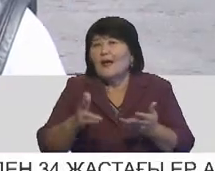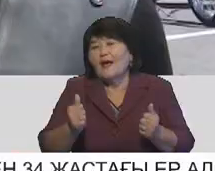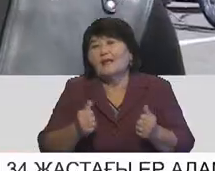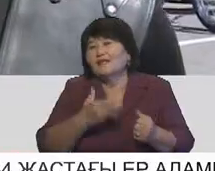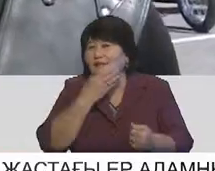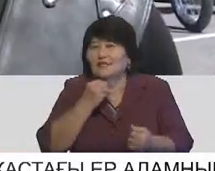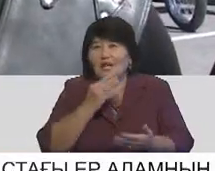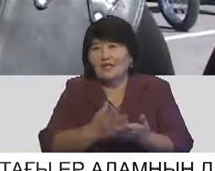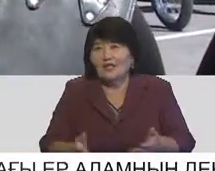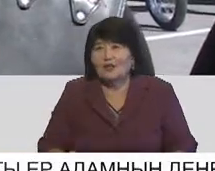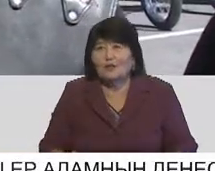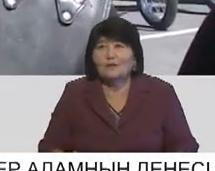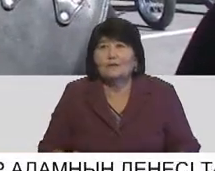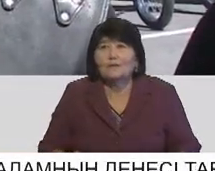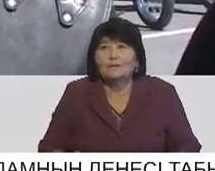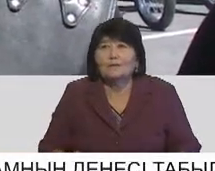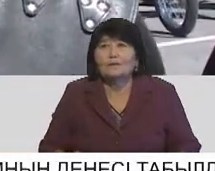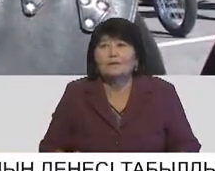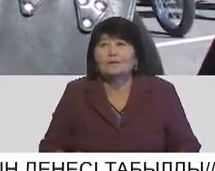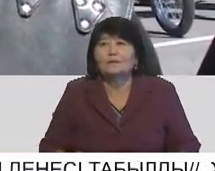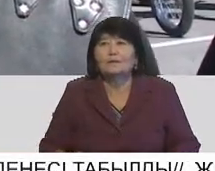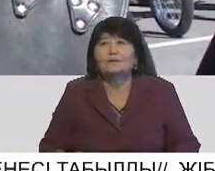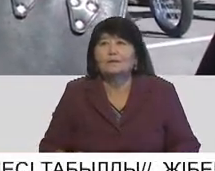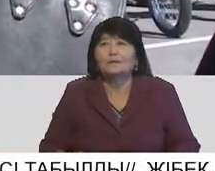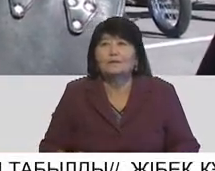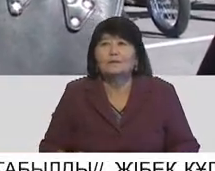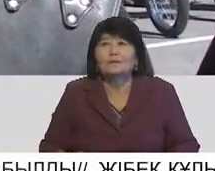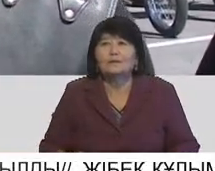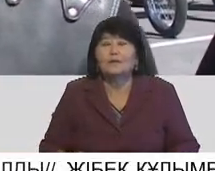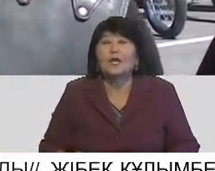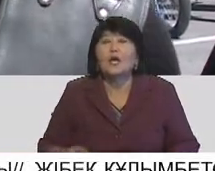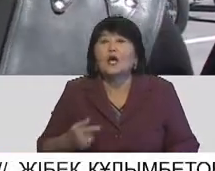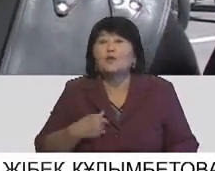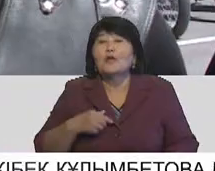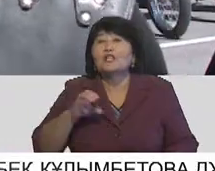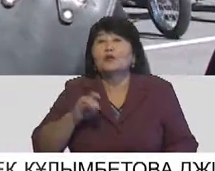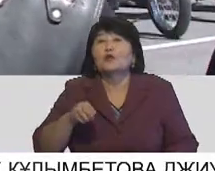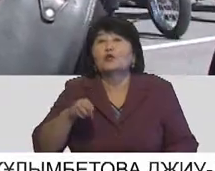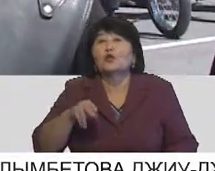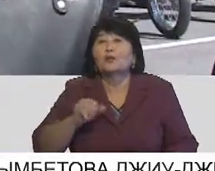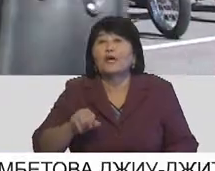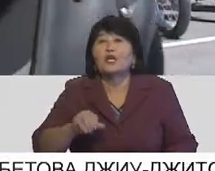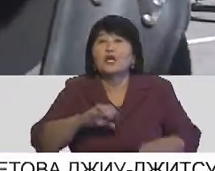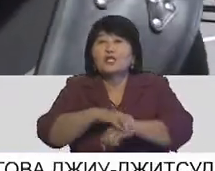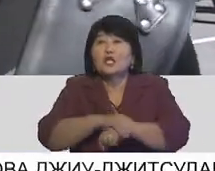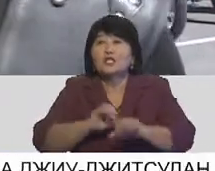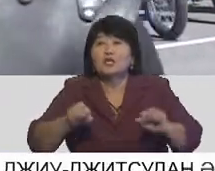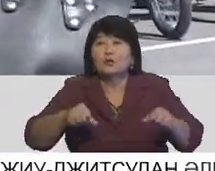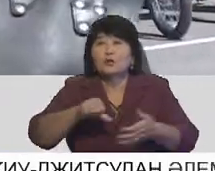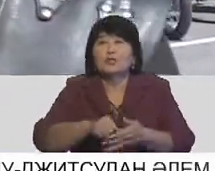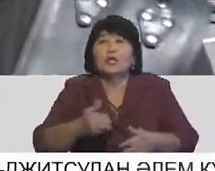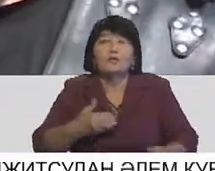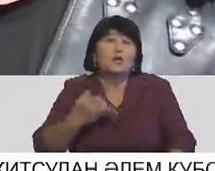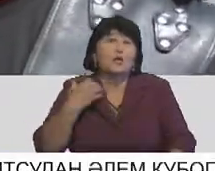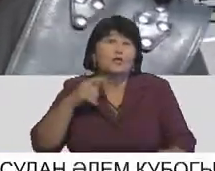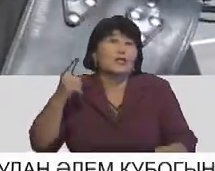екен. Я из клуба Темір Тұлпар Ташкент. Мен Темір Тұлпар Ташкент мотоклубының мүшесімін. Біз